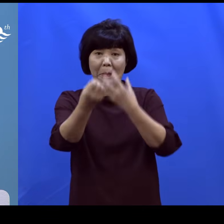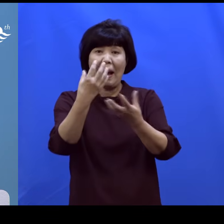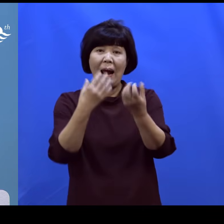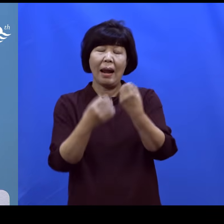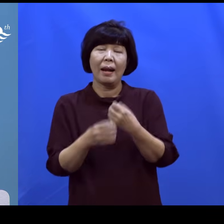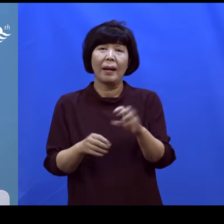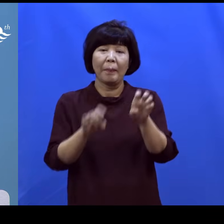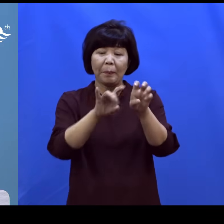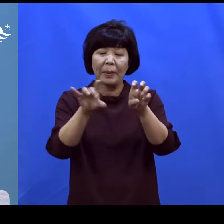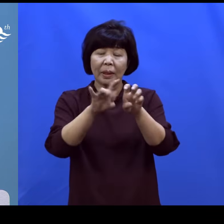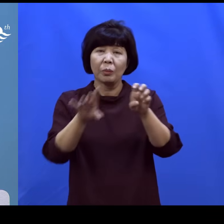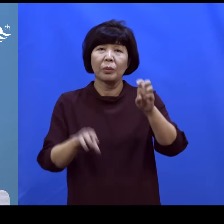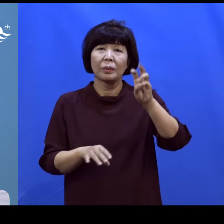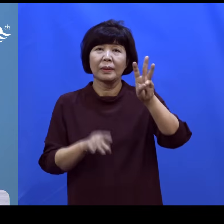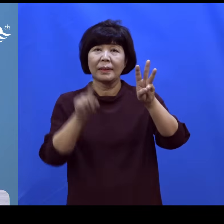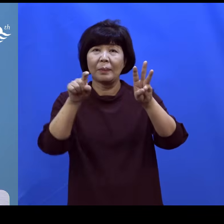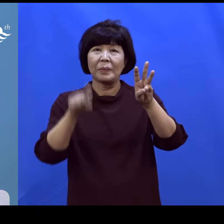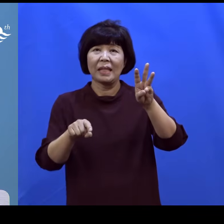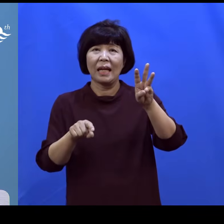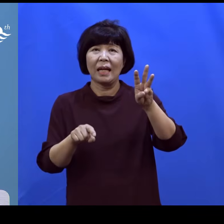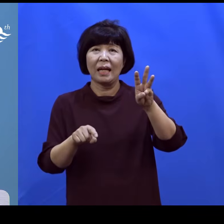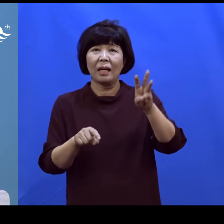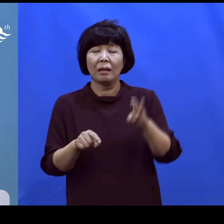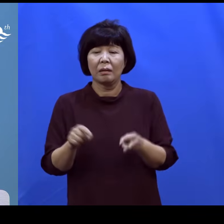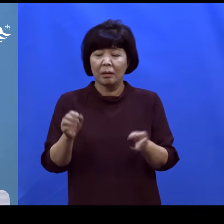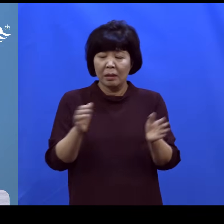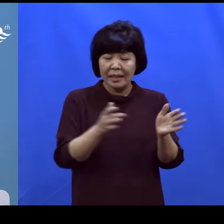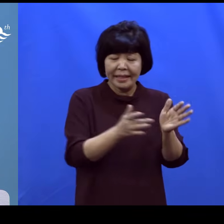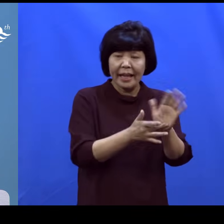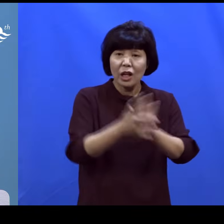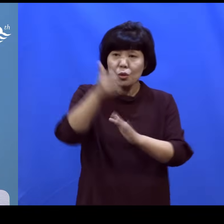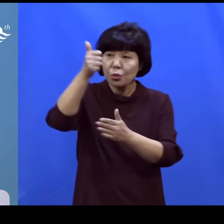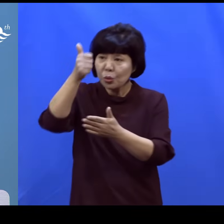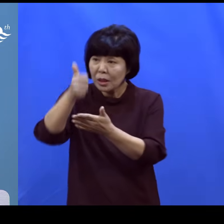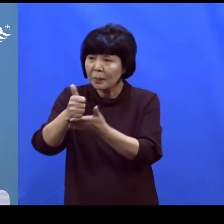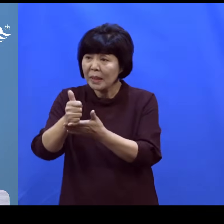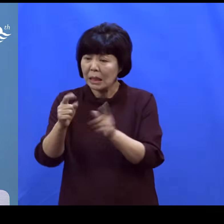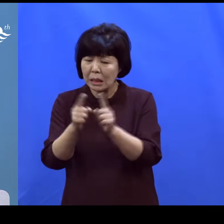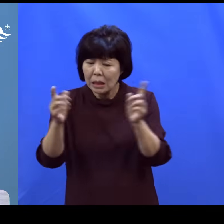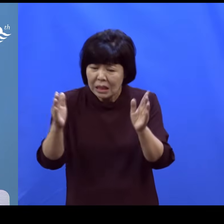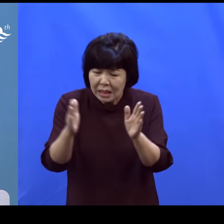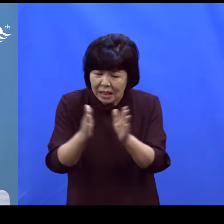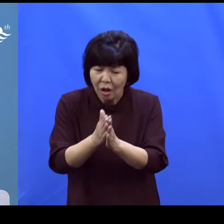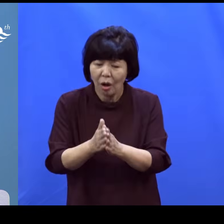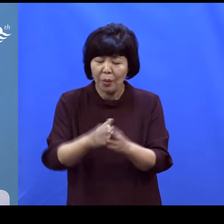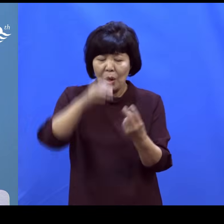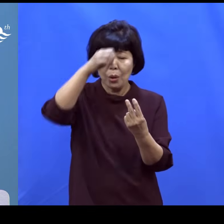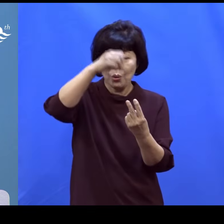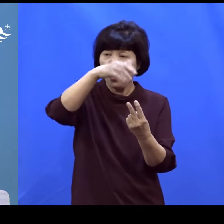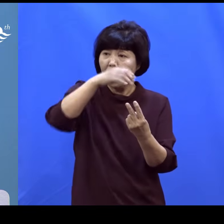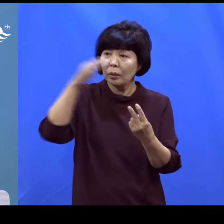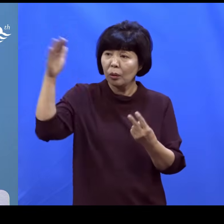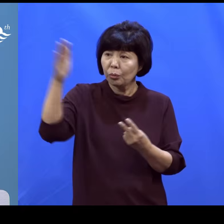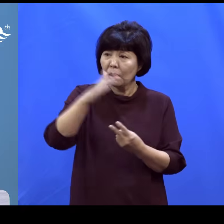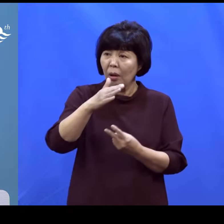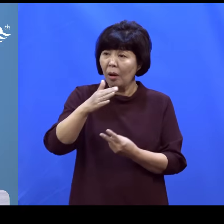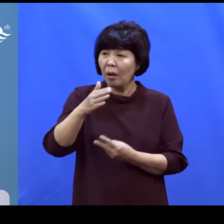마태복음 3장에 보면 세례 요한에게 예수님이 세례를 받으러 오셔요. 그러니까 처음에는